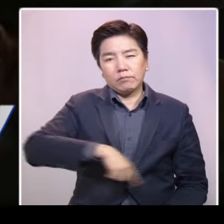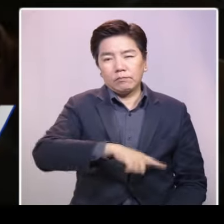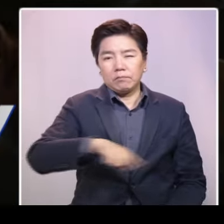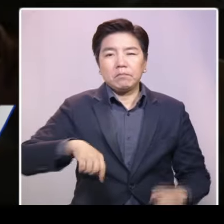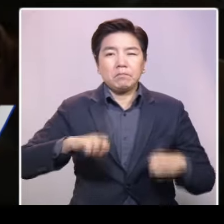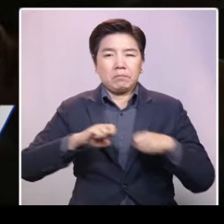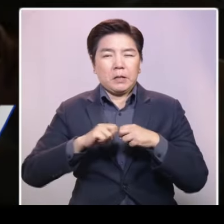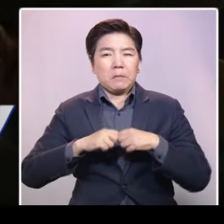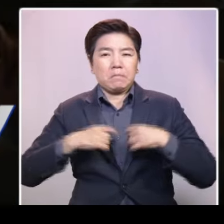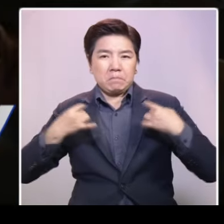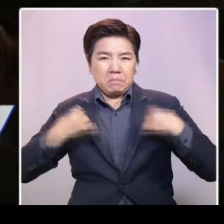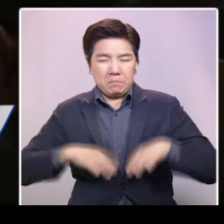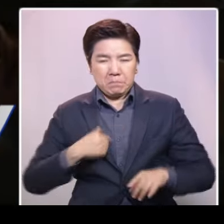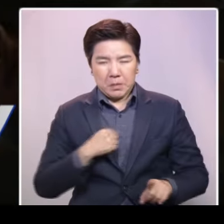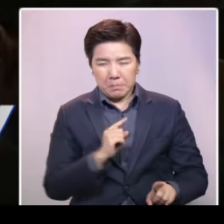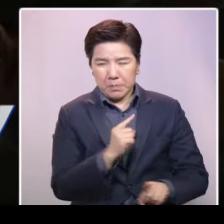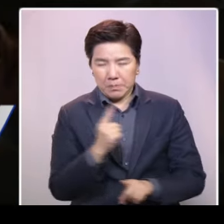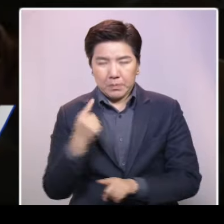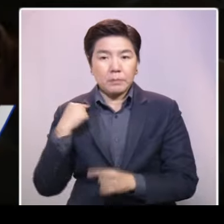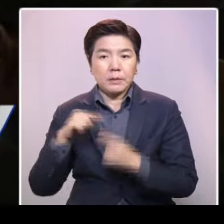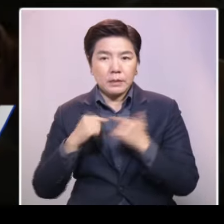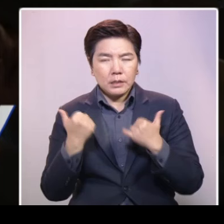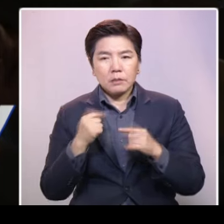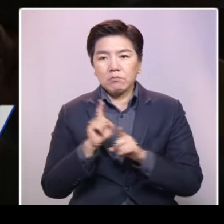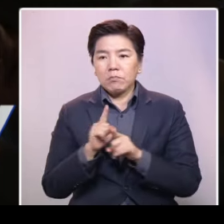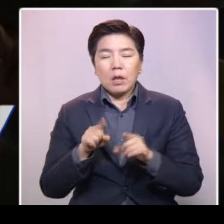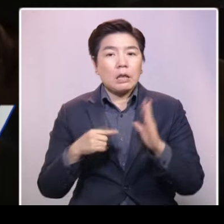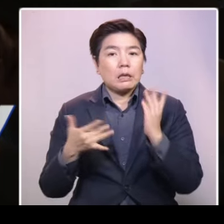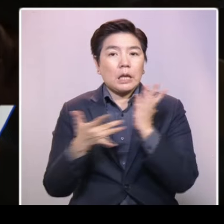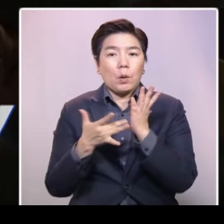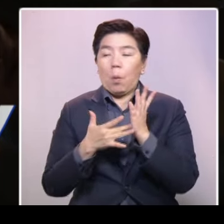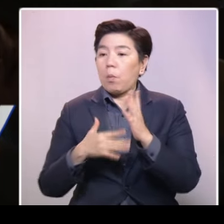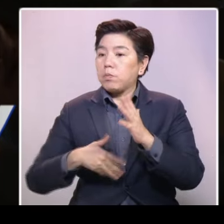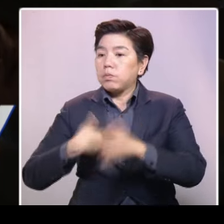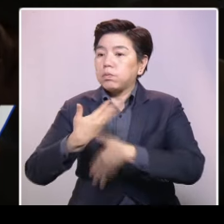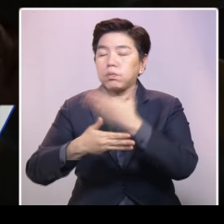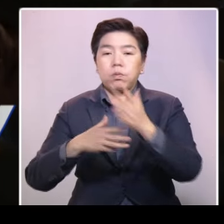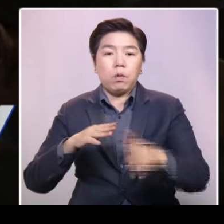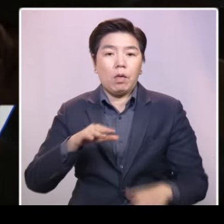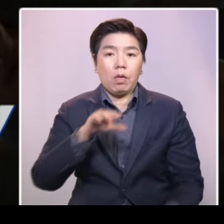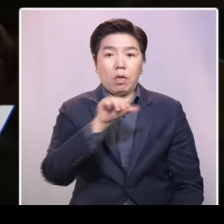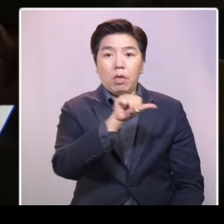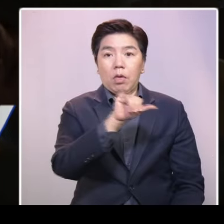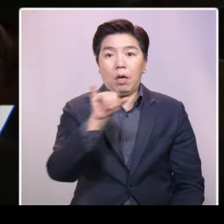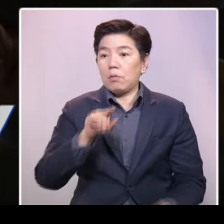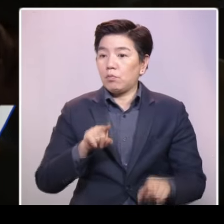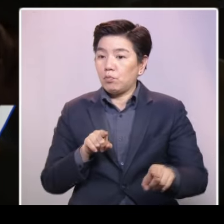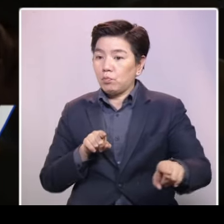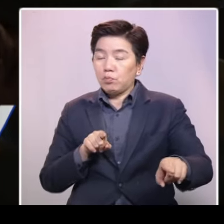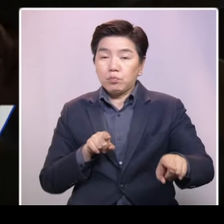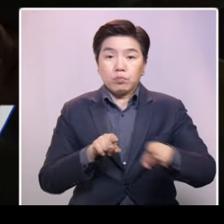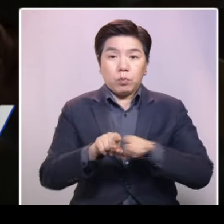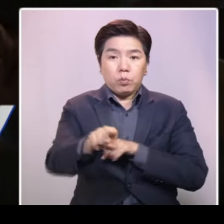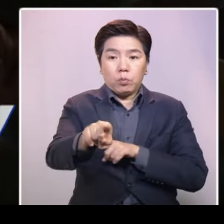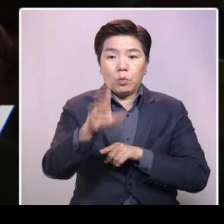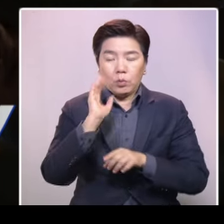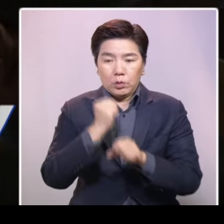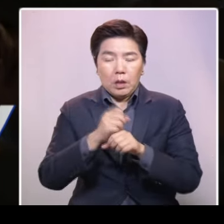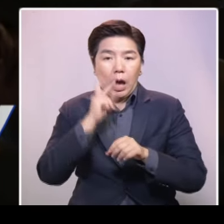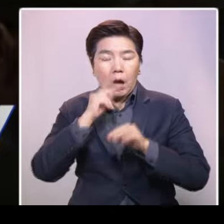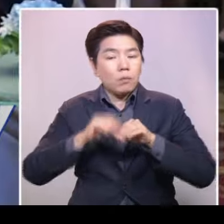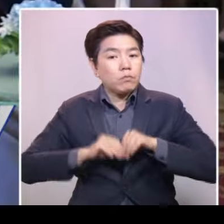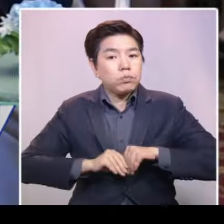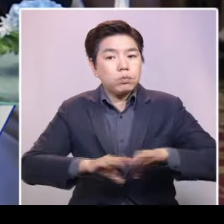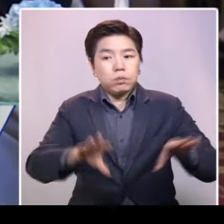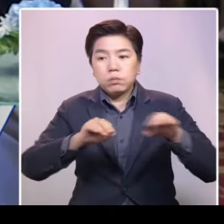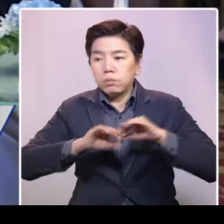เผชิญความท้าทายใหม่หลายด้านรวมถึงความล้ำหน้าของเทคโนโลยีปัญญาประดิษฐ์หรือ AIที่ทำให้การผลิตและเผยแพร่